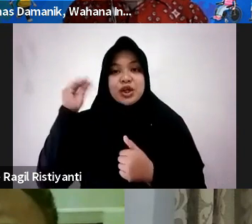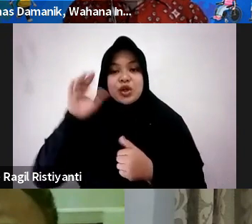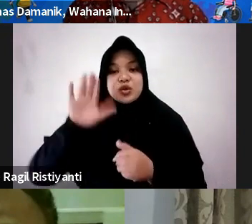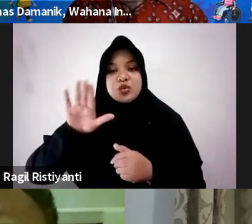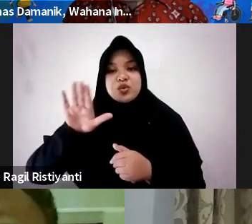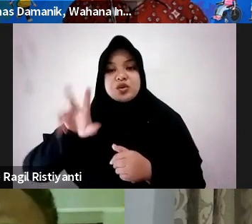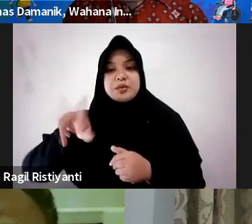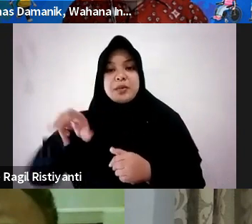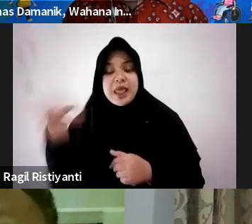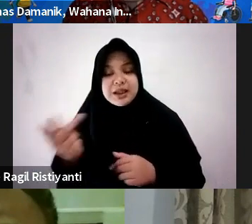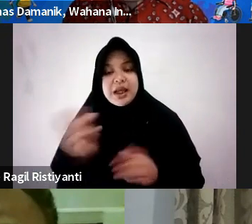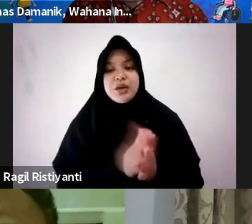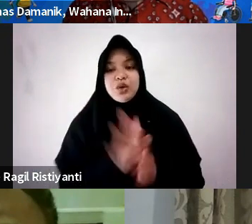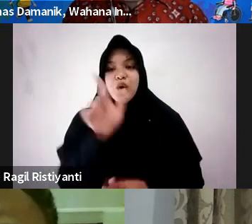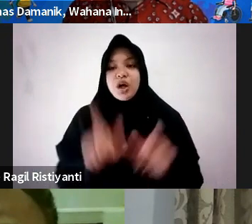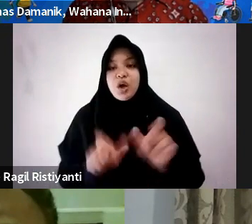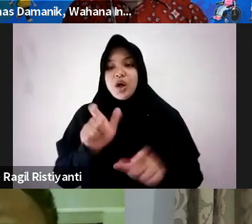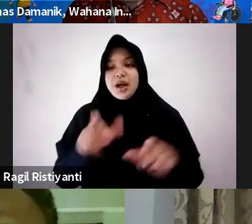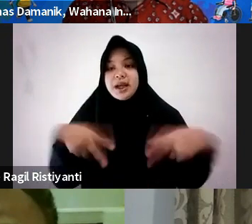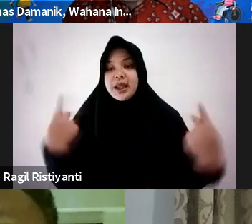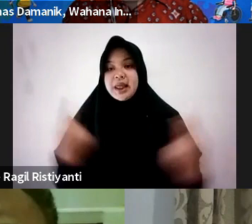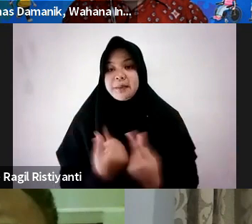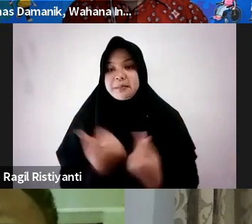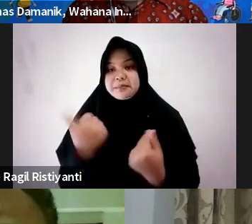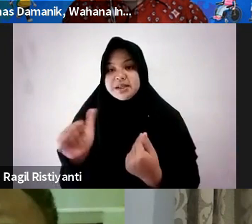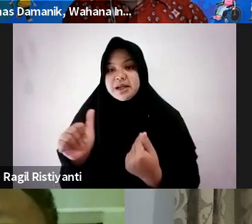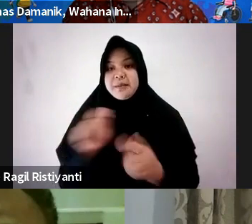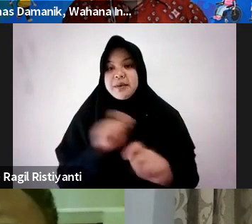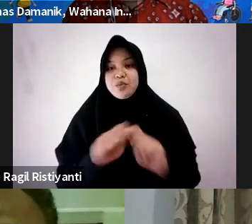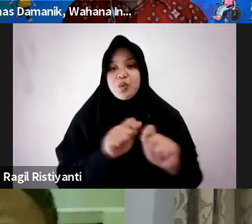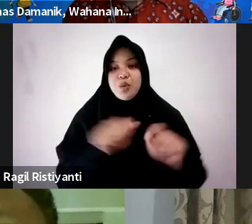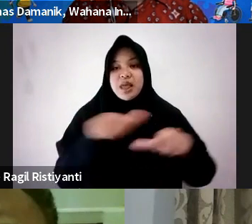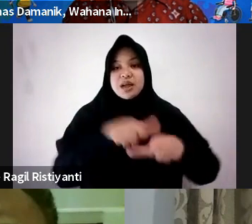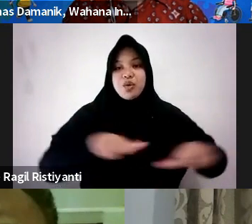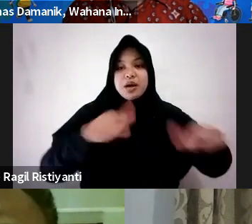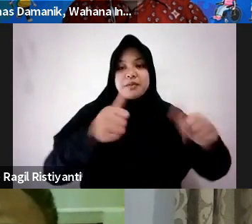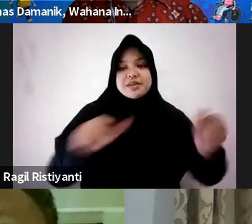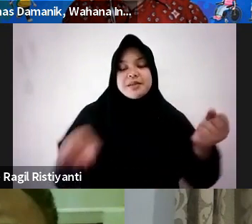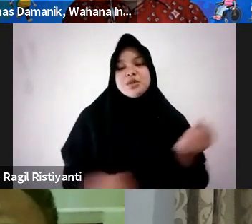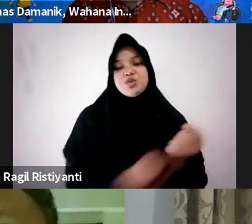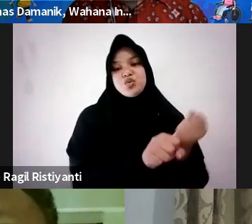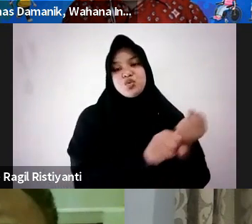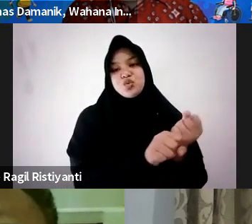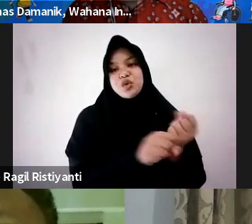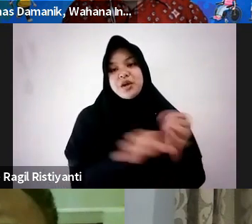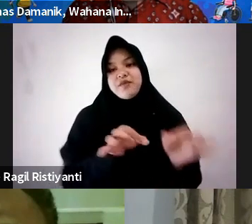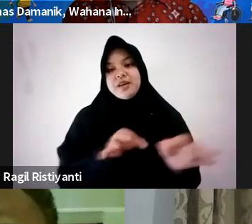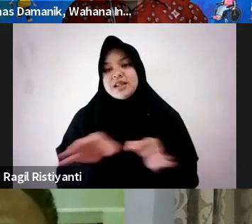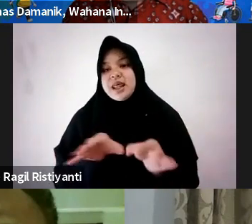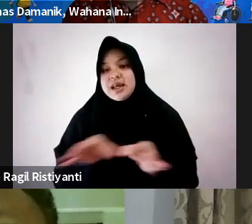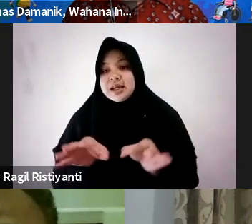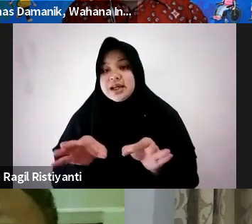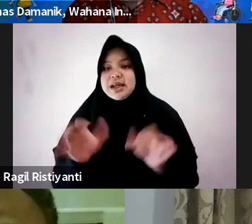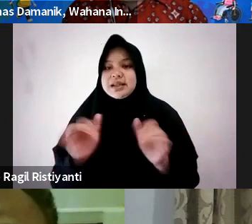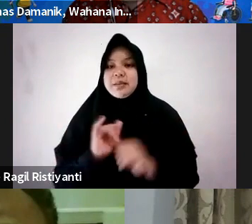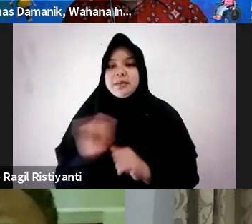tadi itu bagaimana kita bisa membuat lingkungan yang bisa mendukung dan memfasilitasi setidaknya